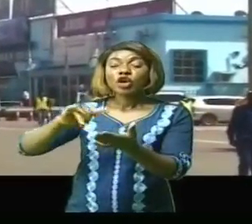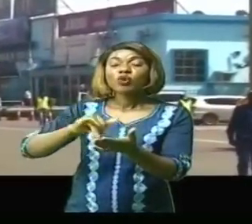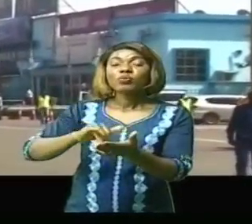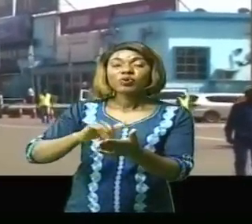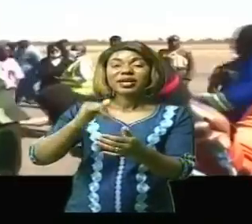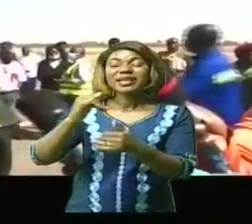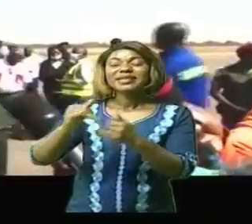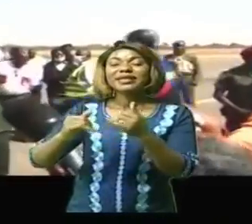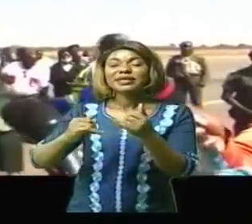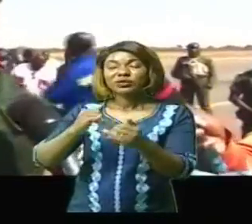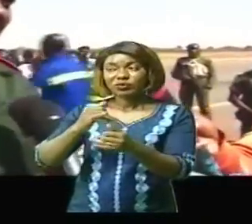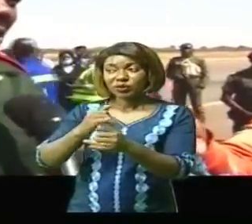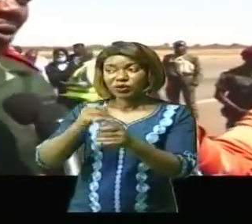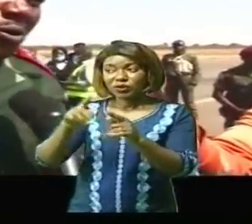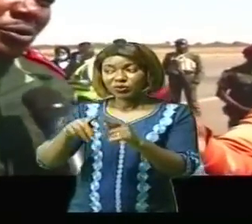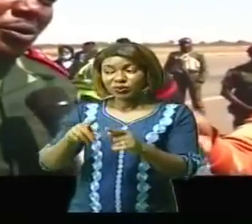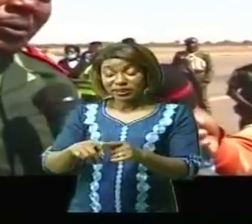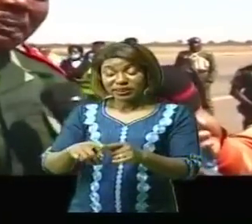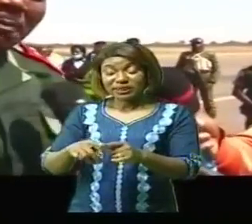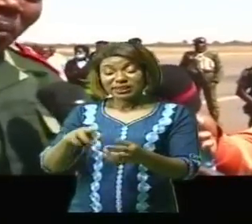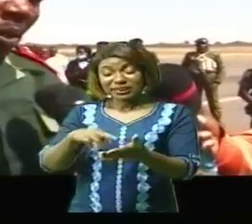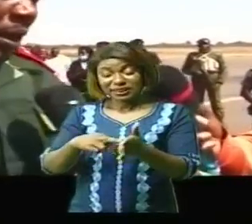de la Luano. Il s'est agi de